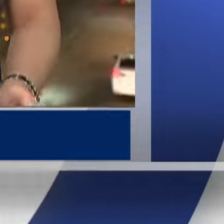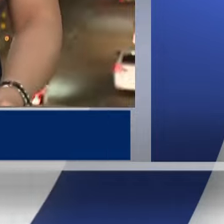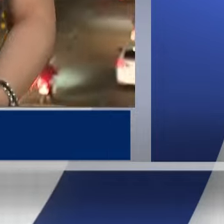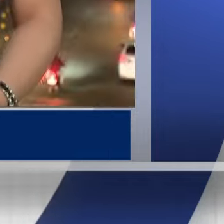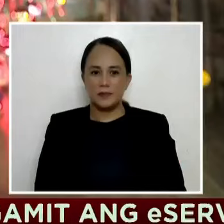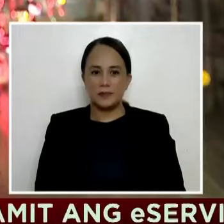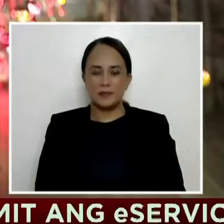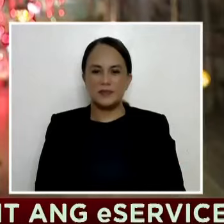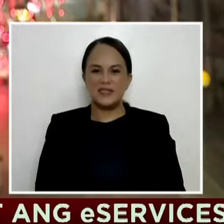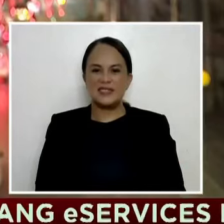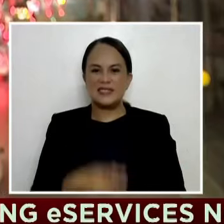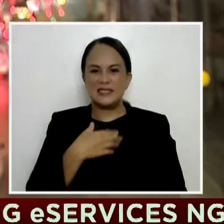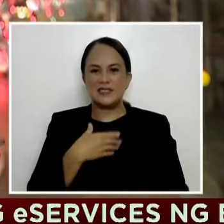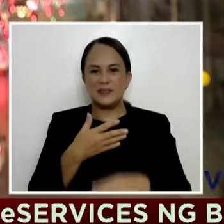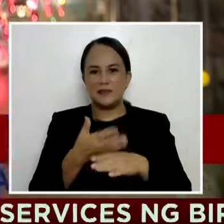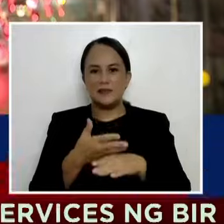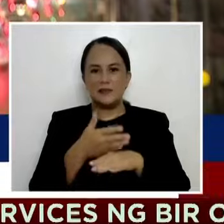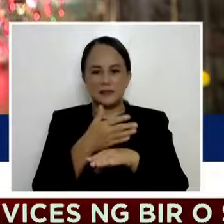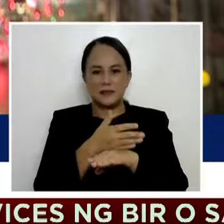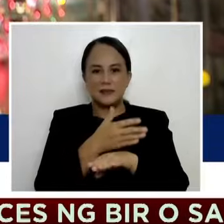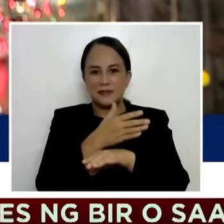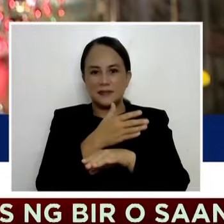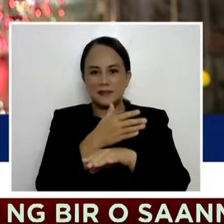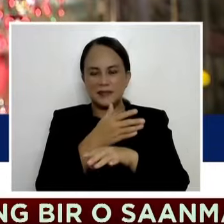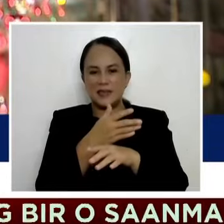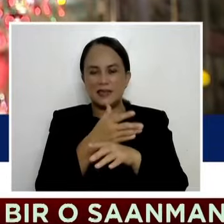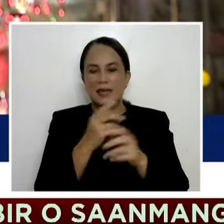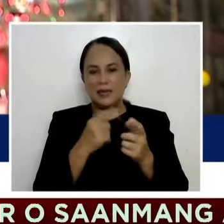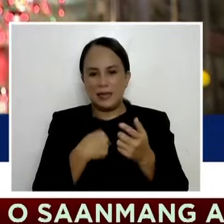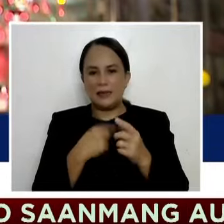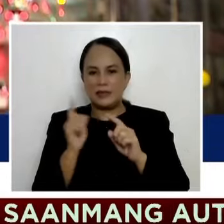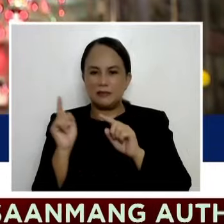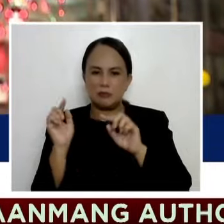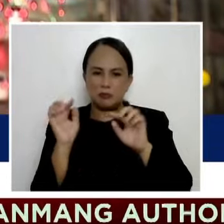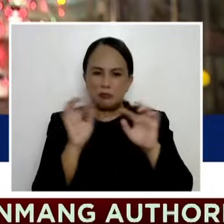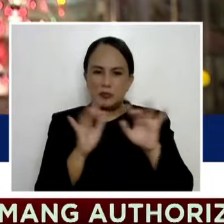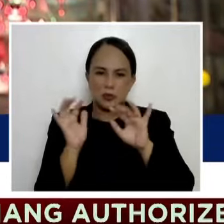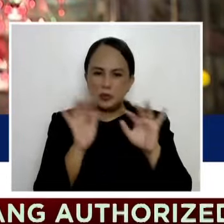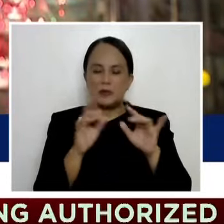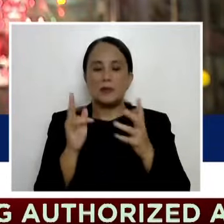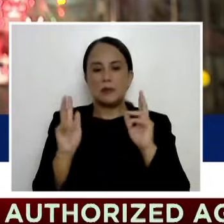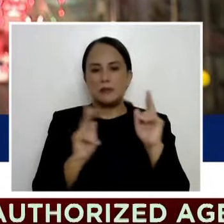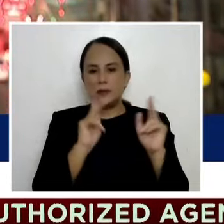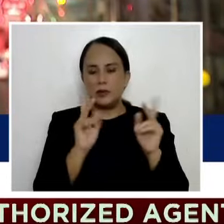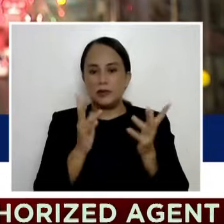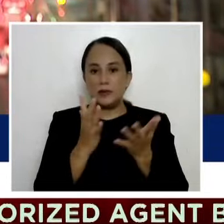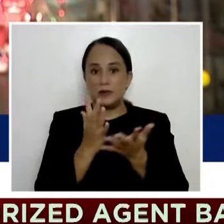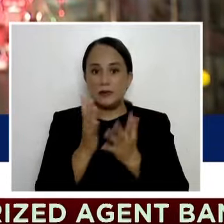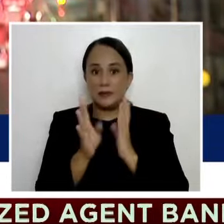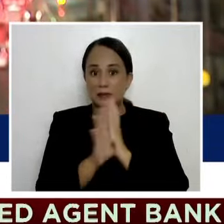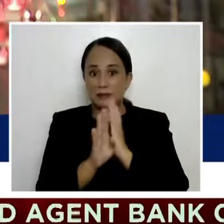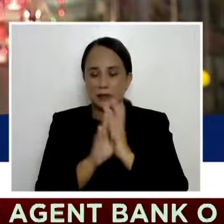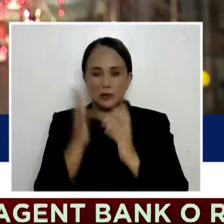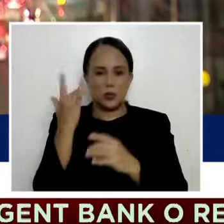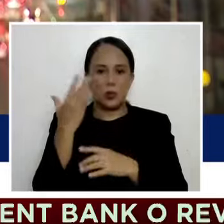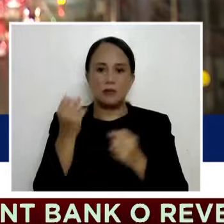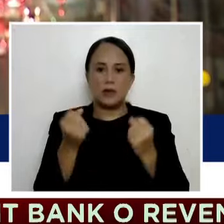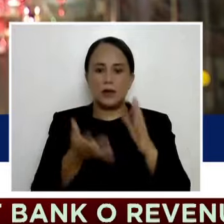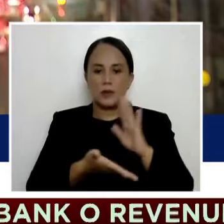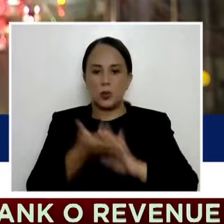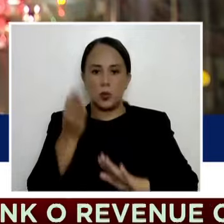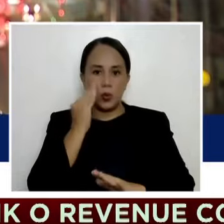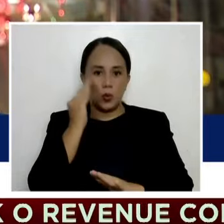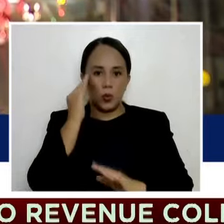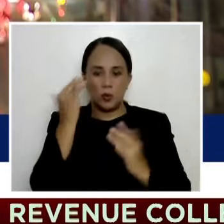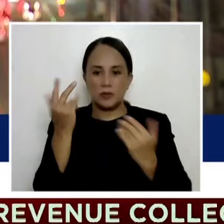Bernadette, unti-unti nang dumarami ang bilang ng mga pasahero sa mga terminal dahil marami na ang umuuwi sa kani-kanilang